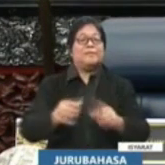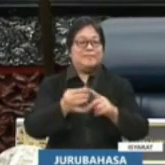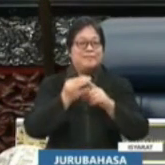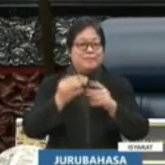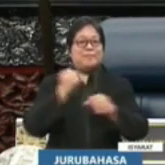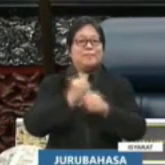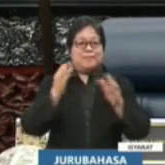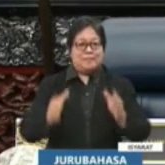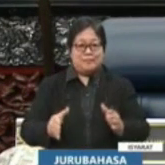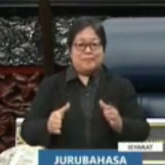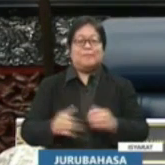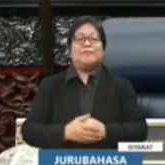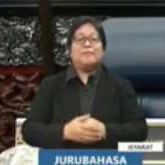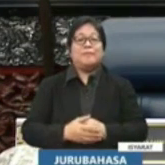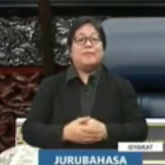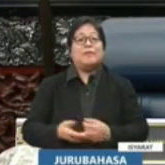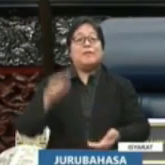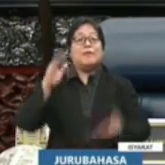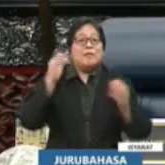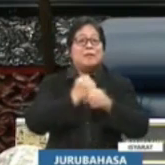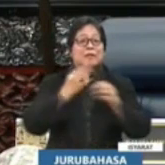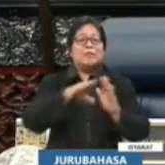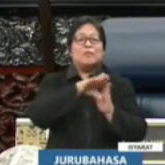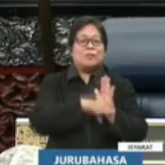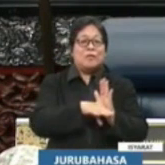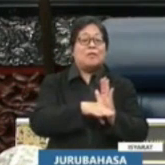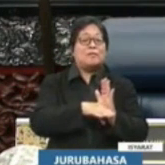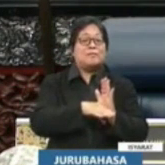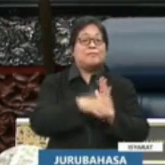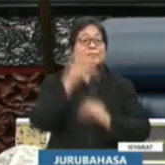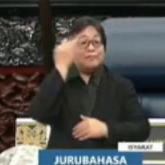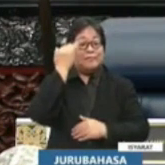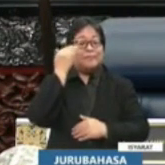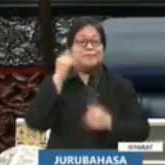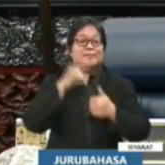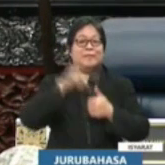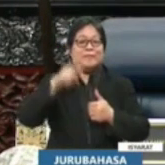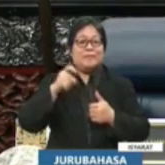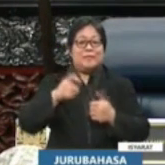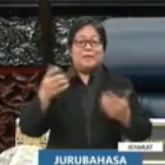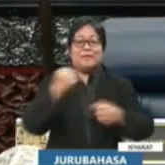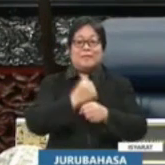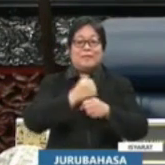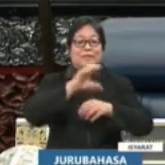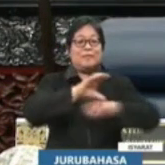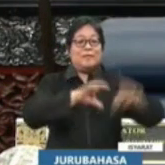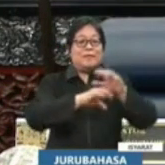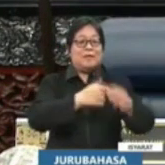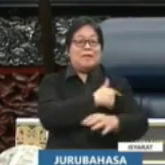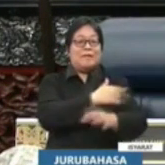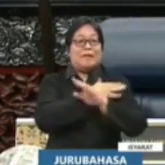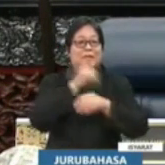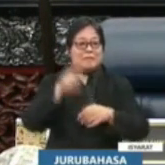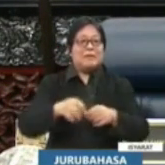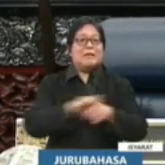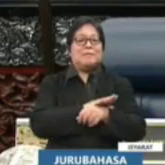terutamanya pekerja am akibat kekurangan tenaga kerja disebabkan oleh pertamanya keperluan untuk pekerja binaan dapat vaksinasi